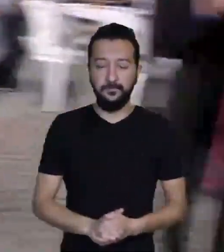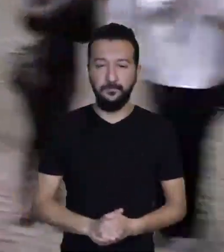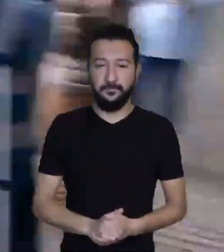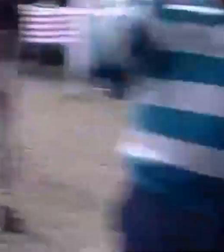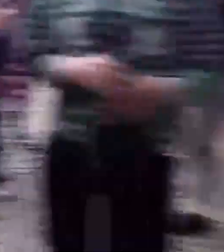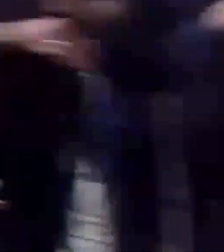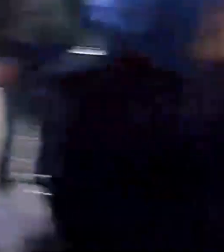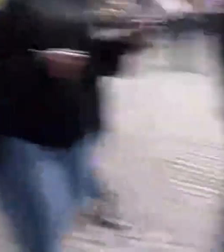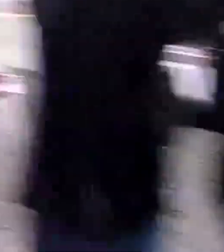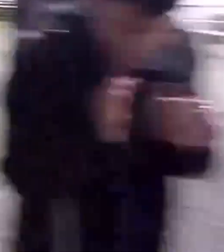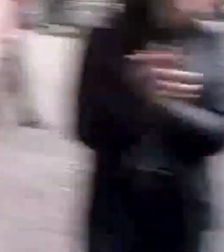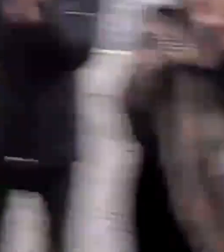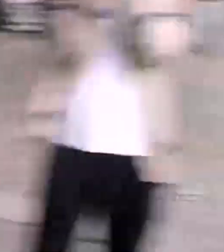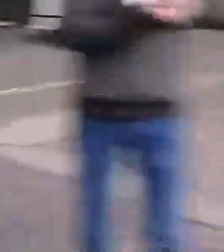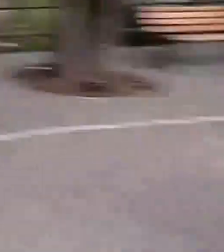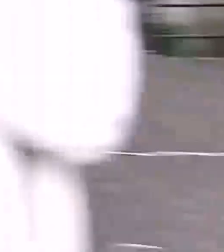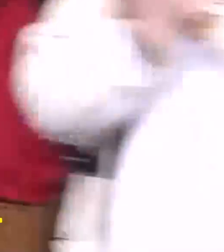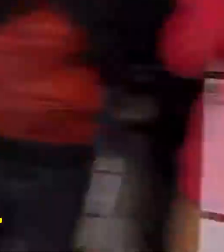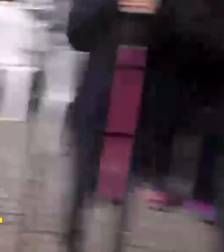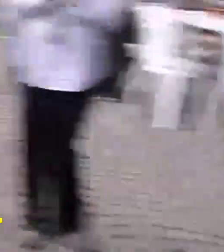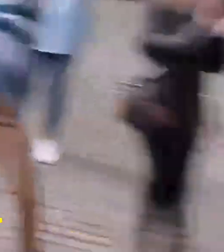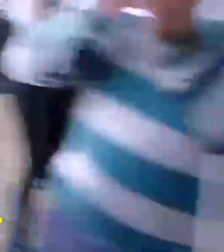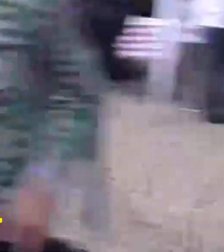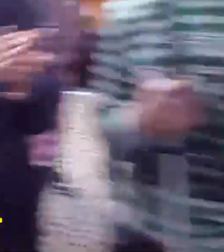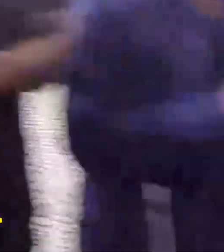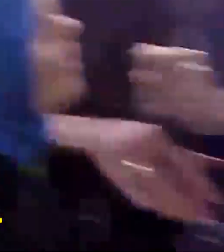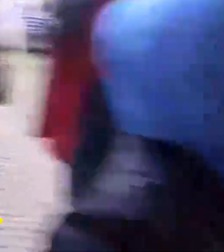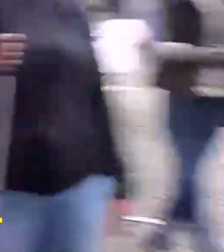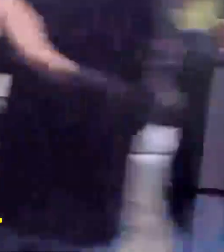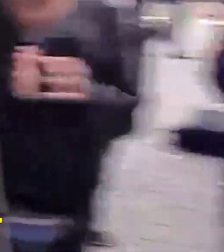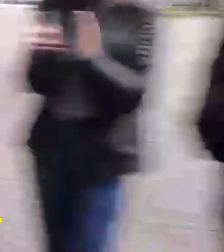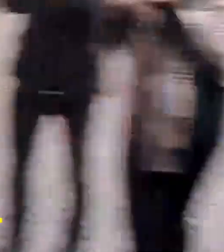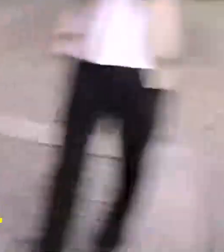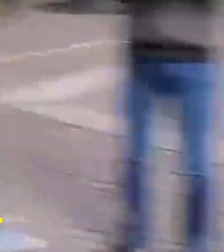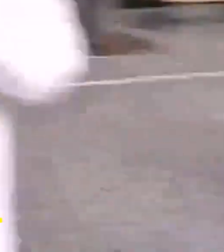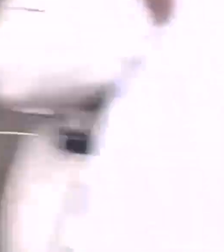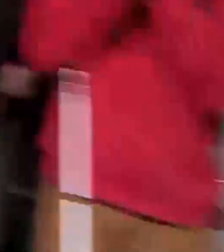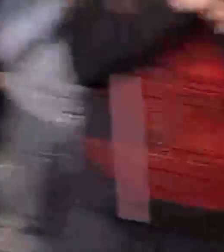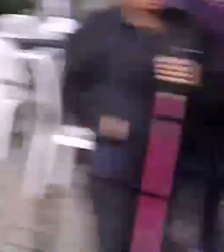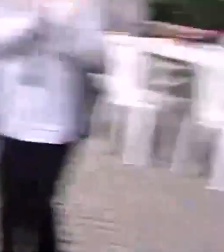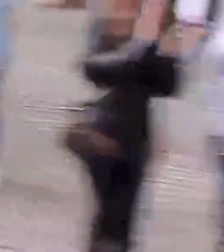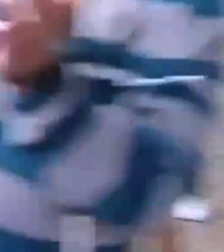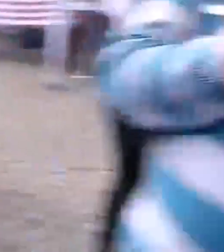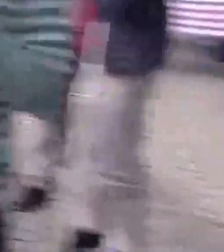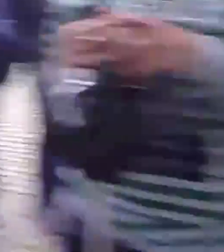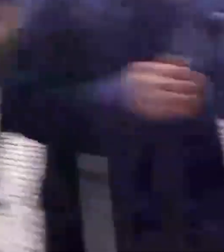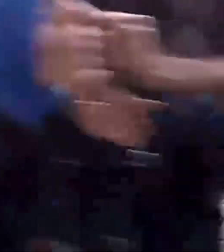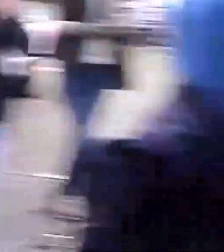Stand görevlileri ve öğrenciler erişilebilirlik sözünü alkışlarken kamera yuvarlağın içinde hızla dönüyor.